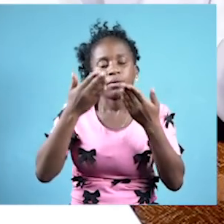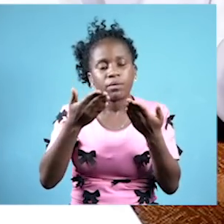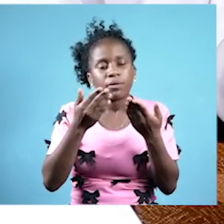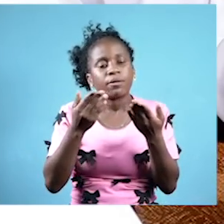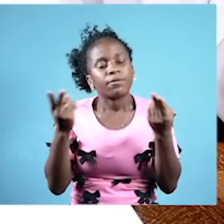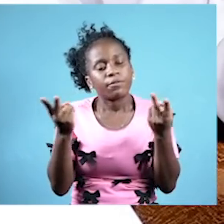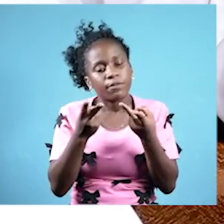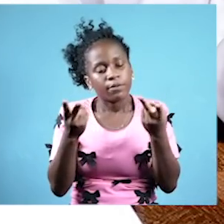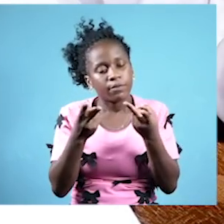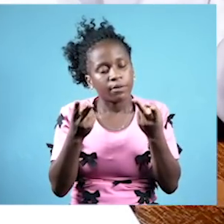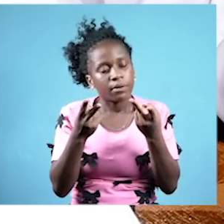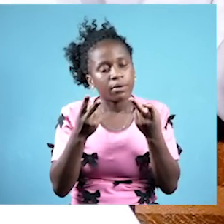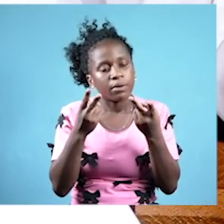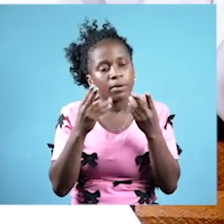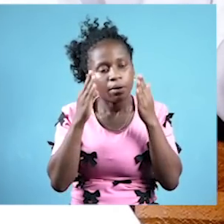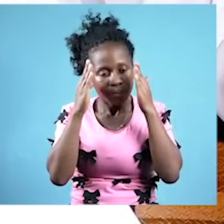mtii mtume wake,